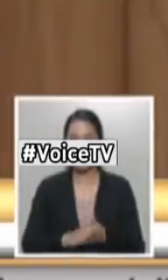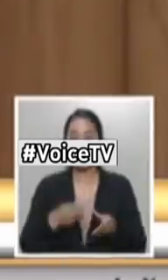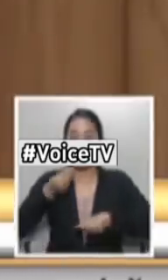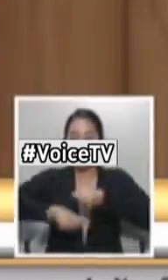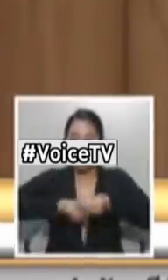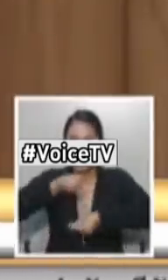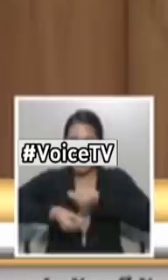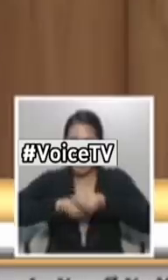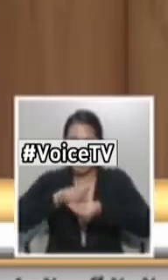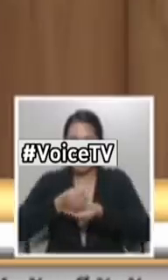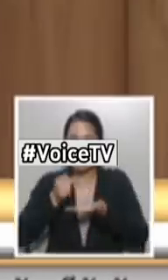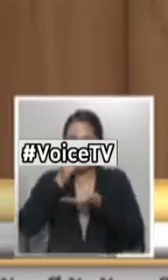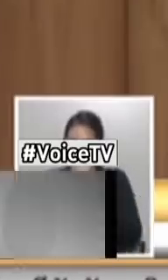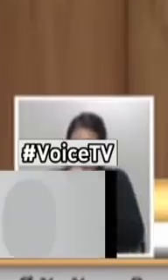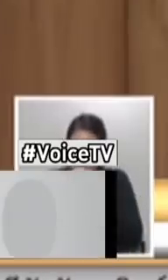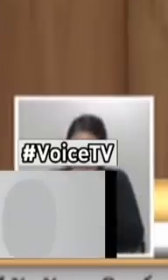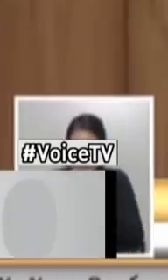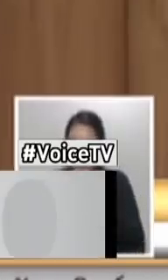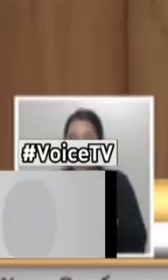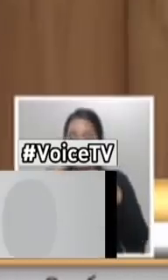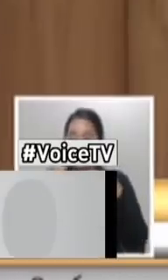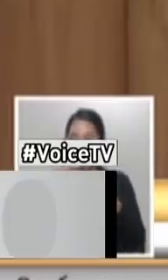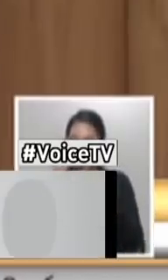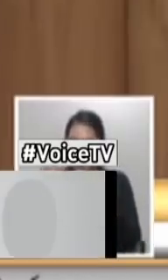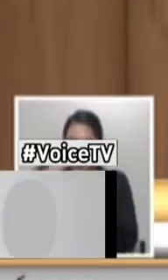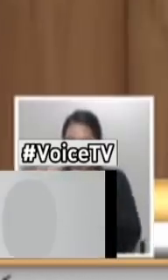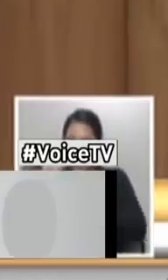ายการส่งออก